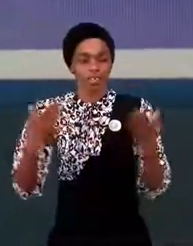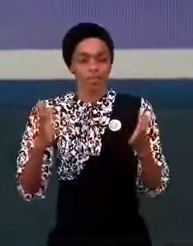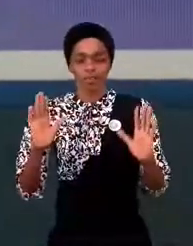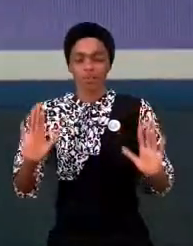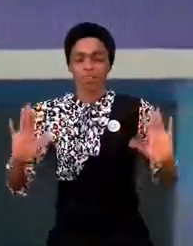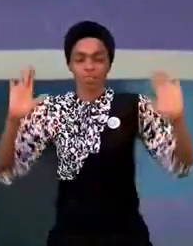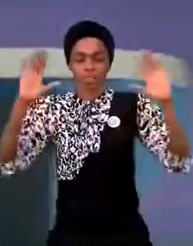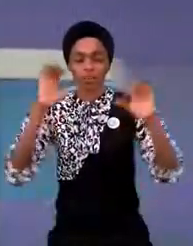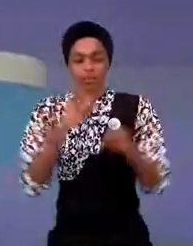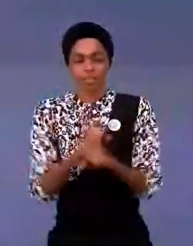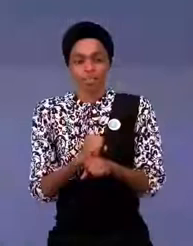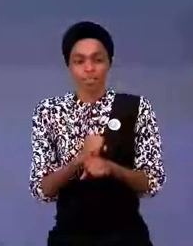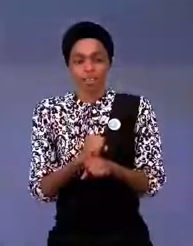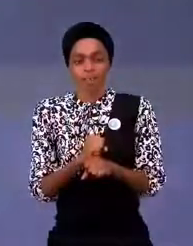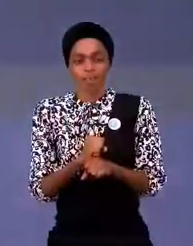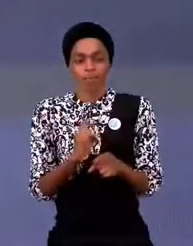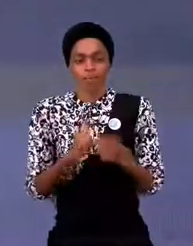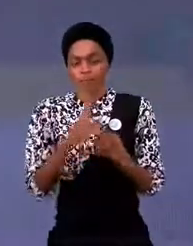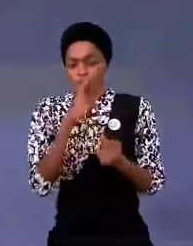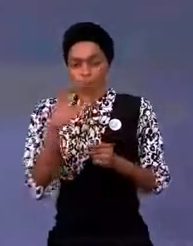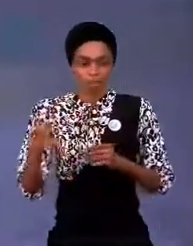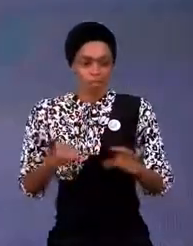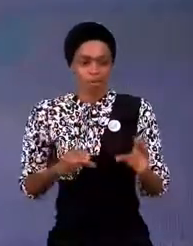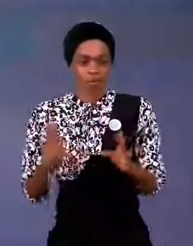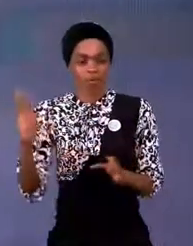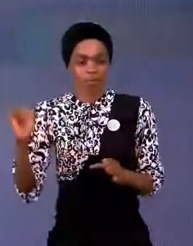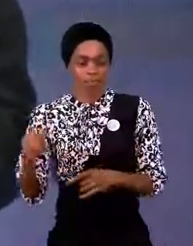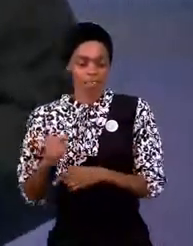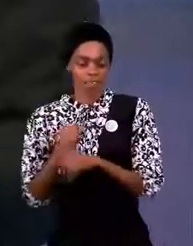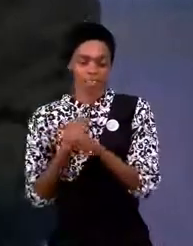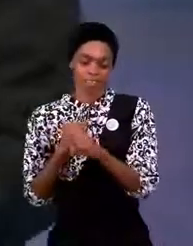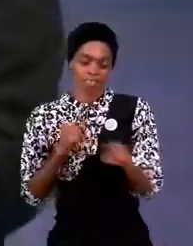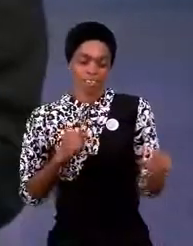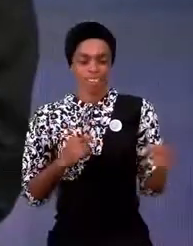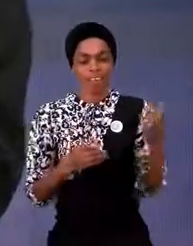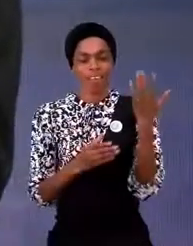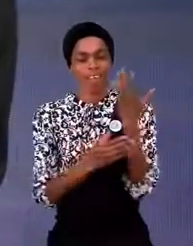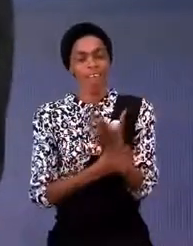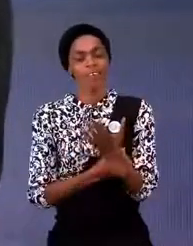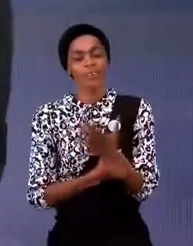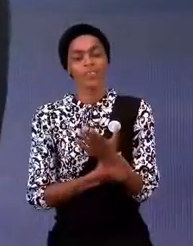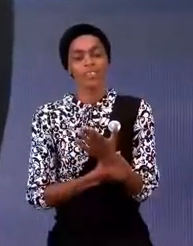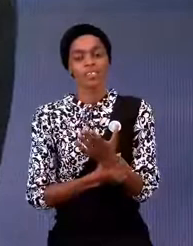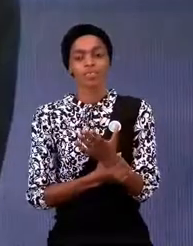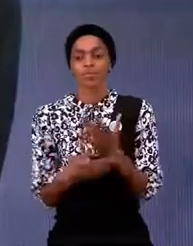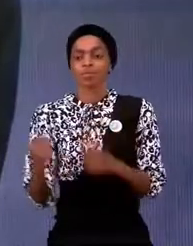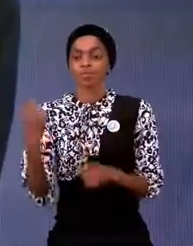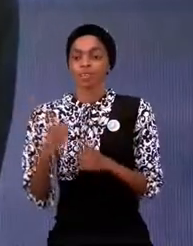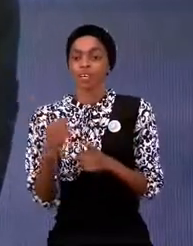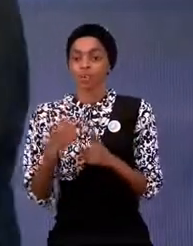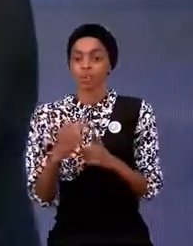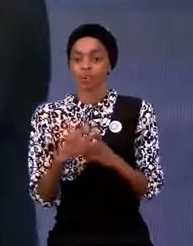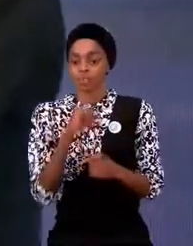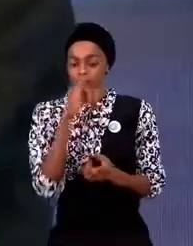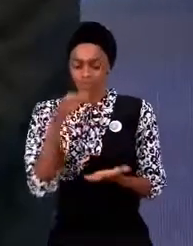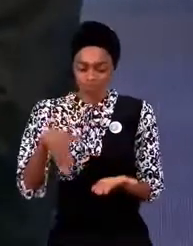par leurs mains. La parole est centrale. La parole est puissante. La